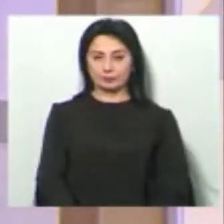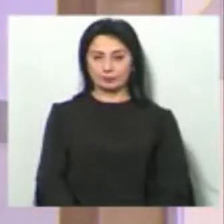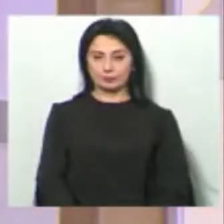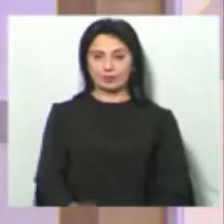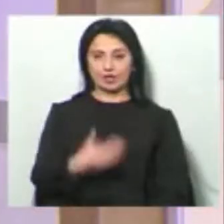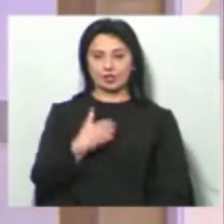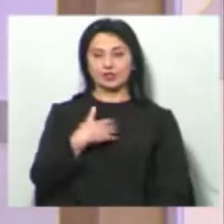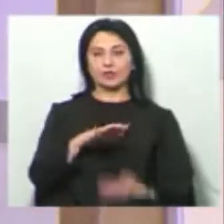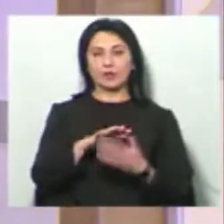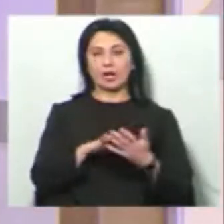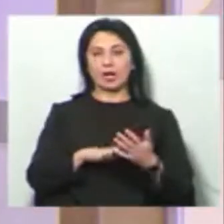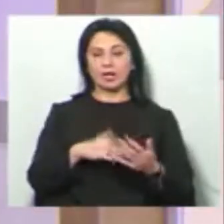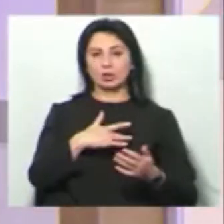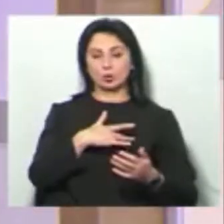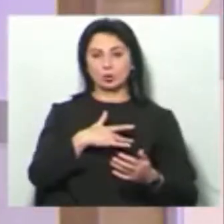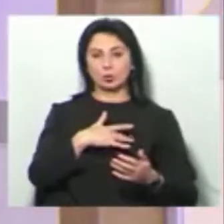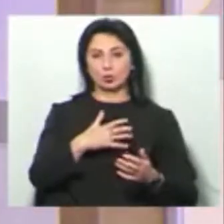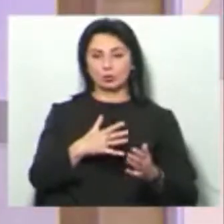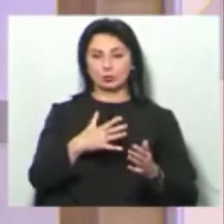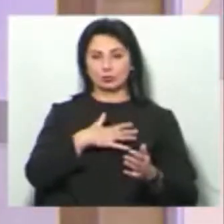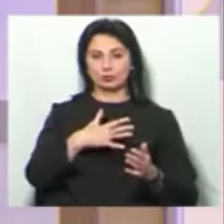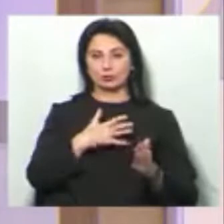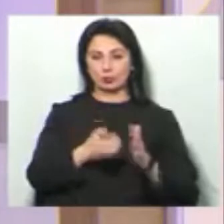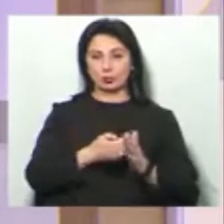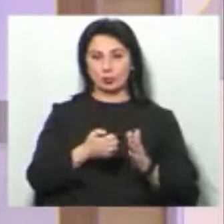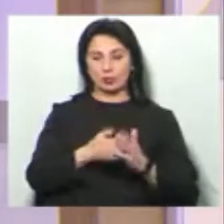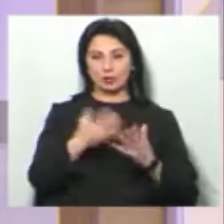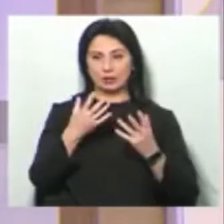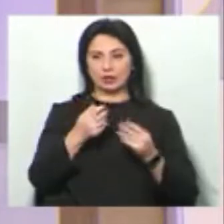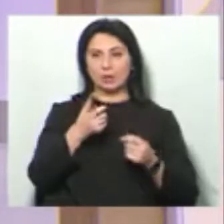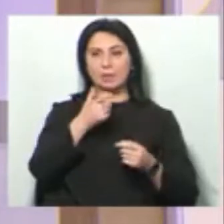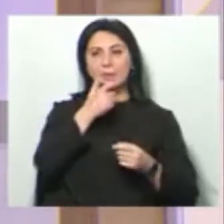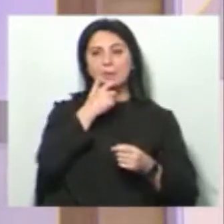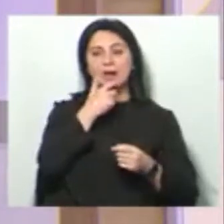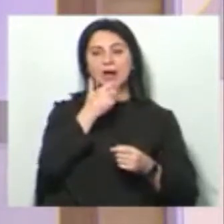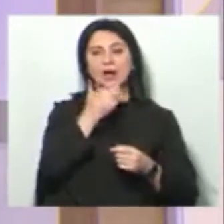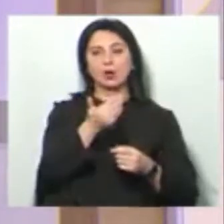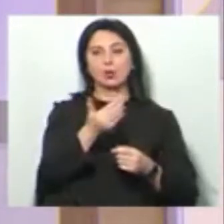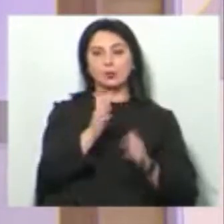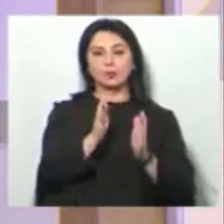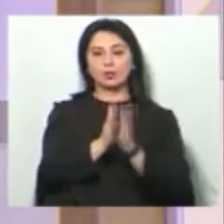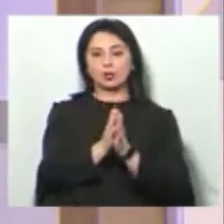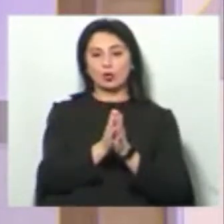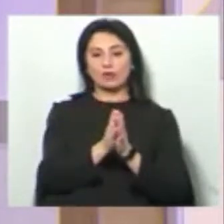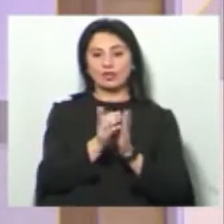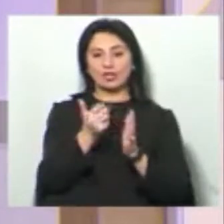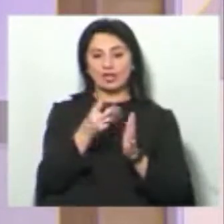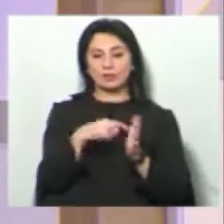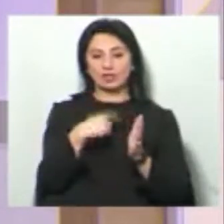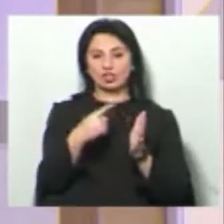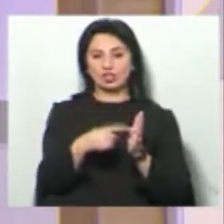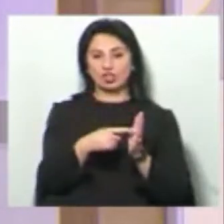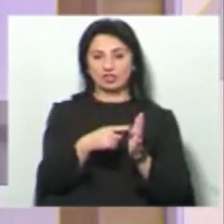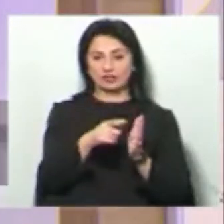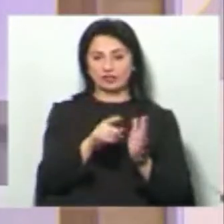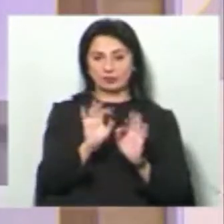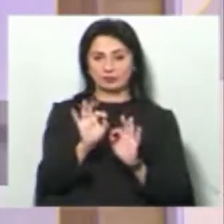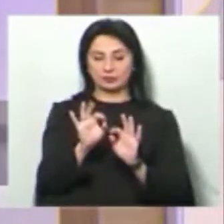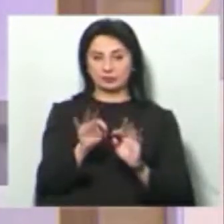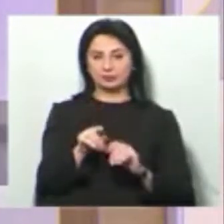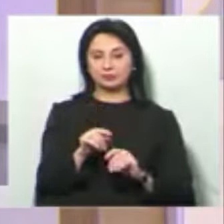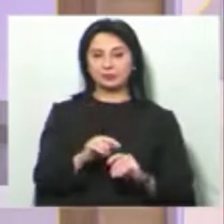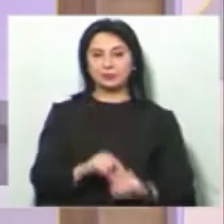Ჩვენ ვაგრძელებთ გულის უკმარისობაზე საუბარს და მაყურებელთა თხოვნით მე რამდენიმე კითხვა უნდა დავსვა.